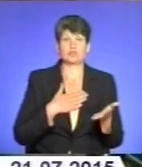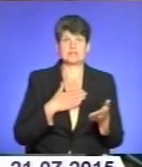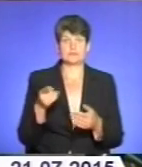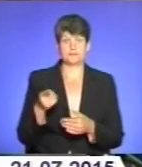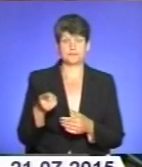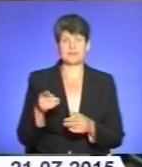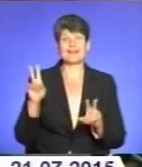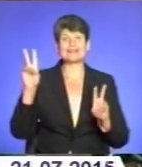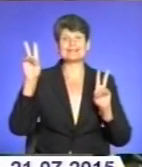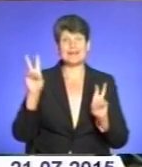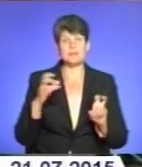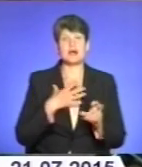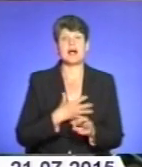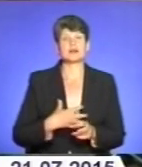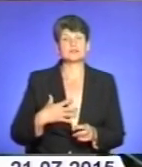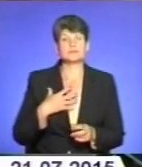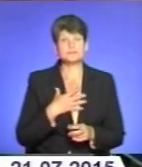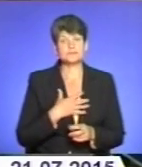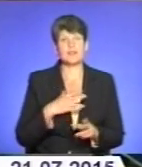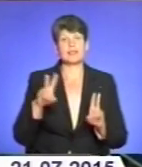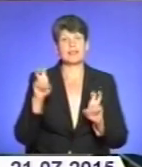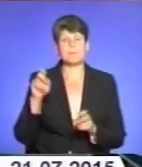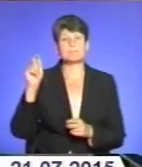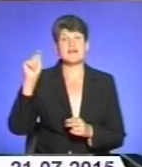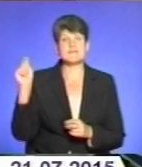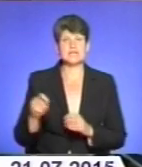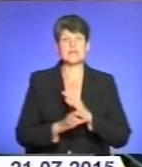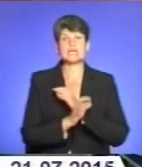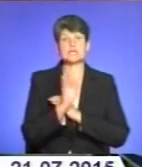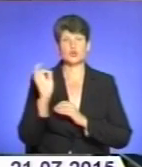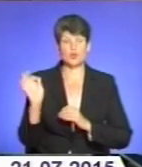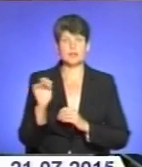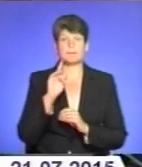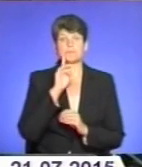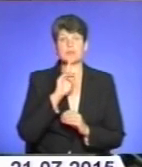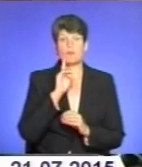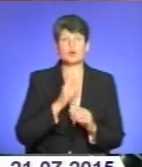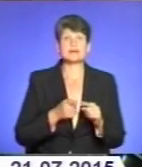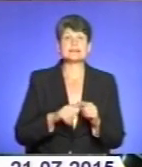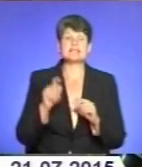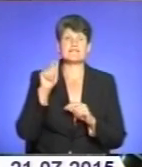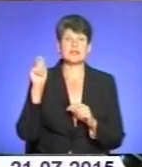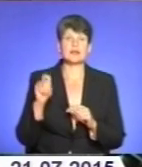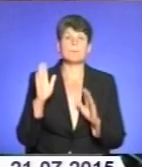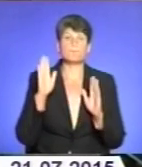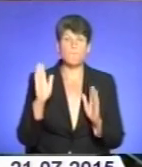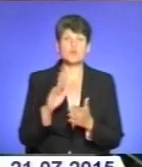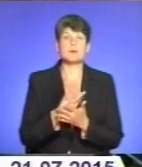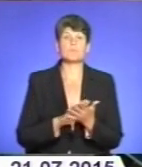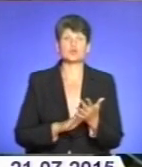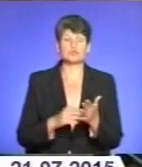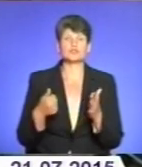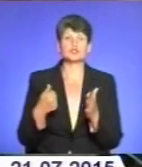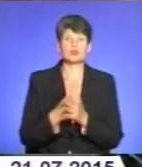Тернополя. Тема, актуальна тема війни, війни на Сході, і допоки та війна буде продовжуватися, доти